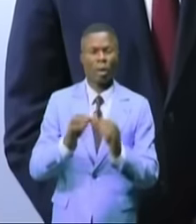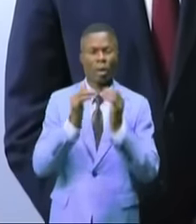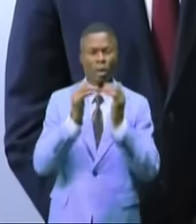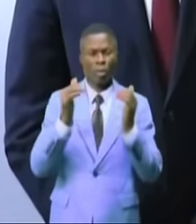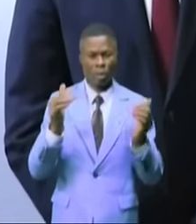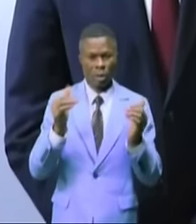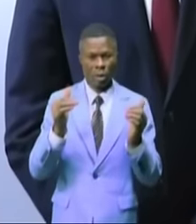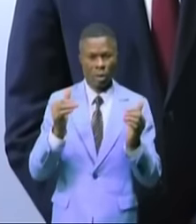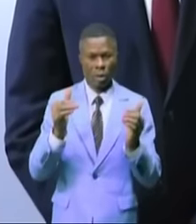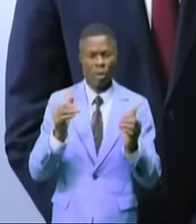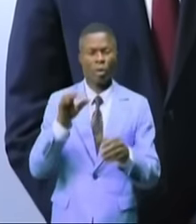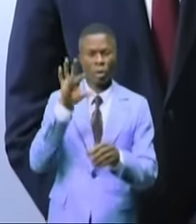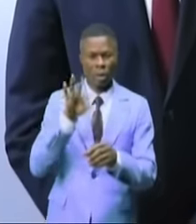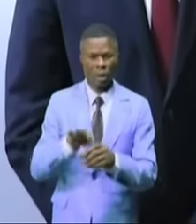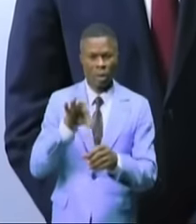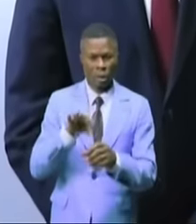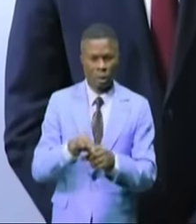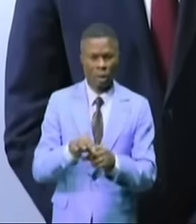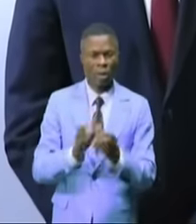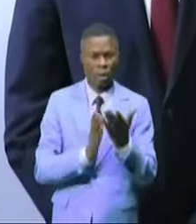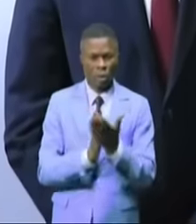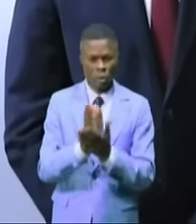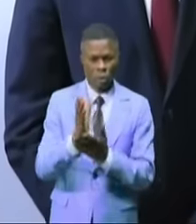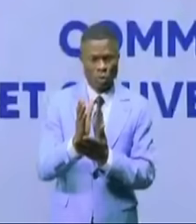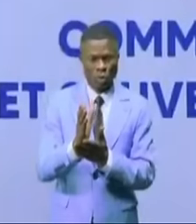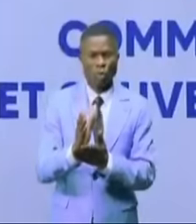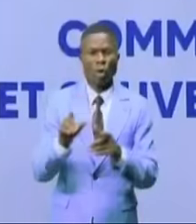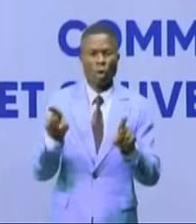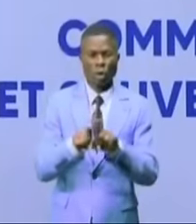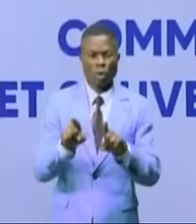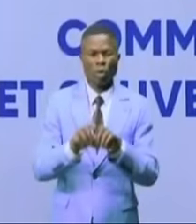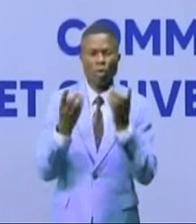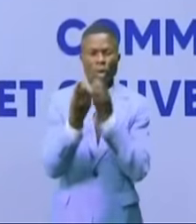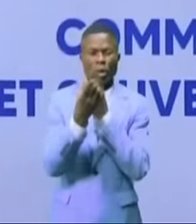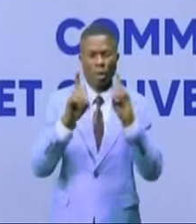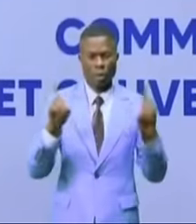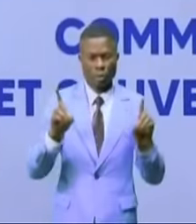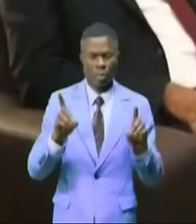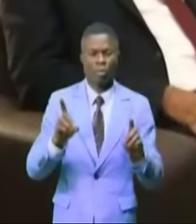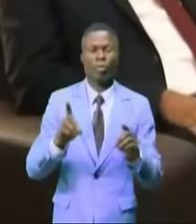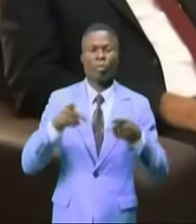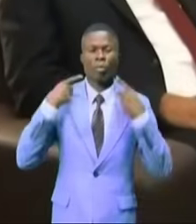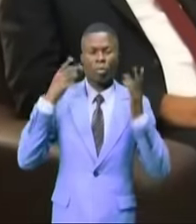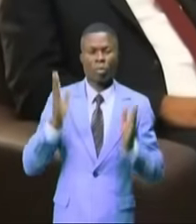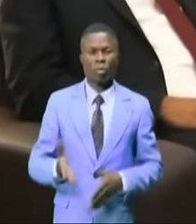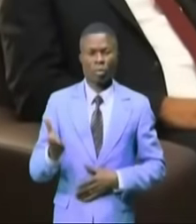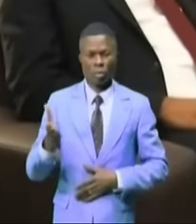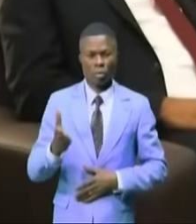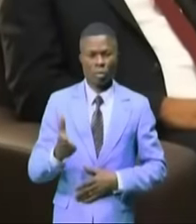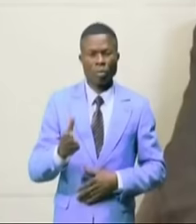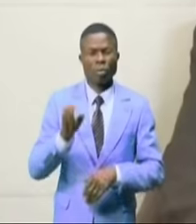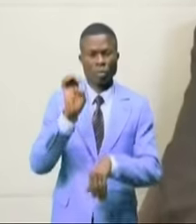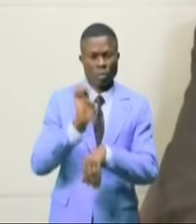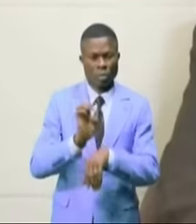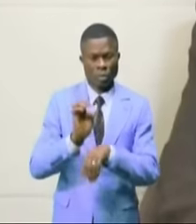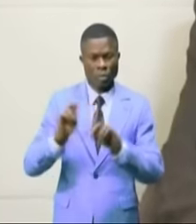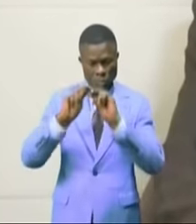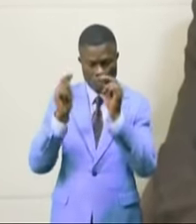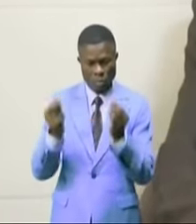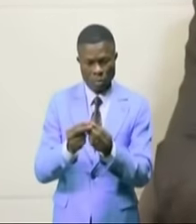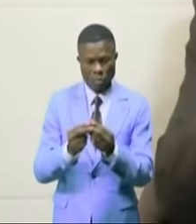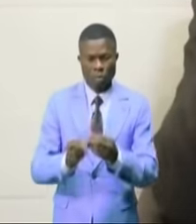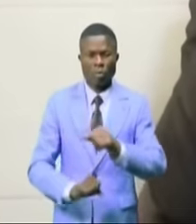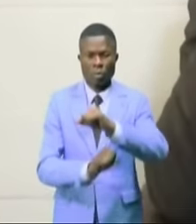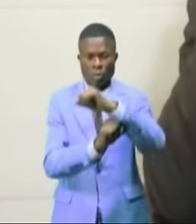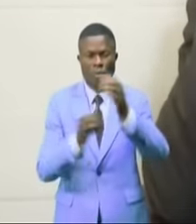apaisées, des élections d'une démocratie. Pour le révérend Eric Senga, la CNDH constitue le socle